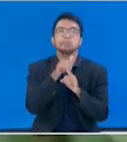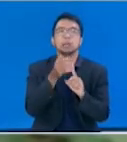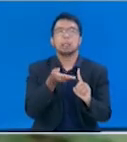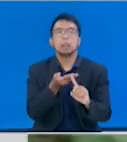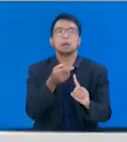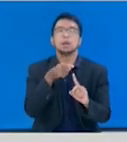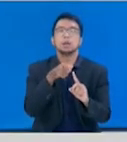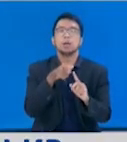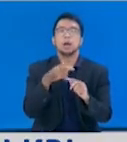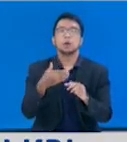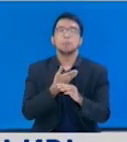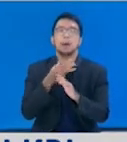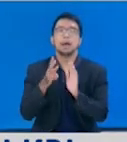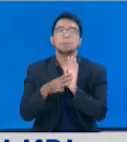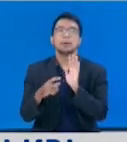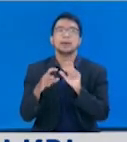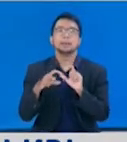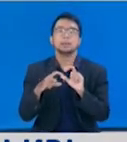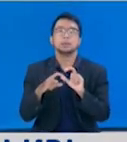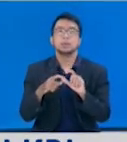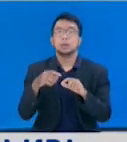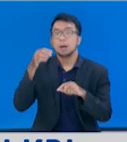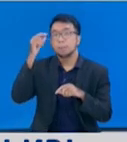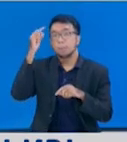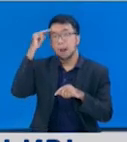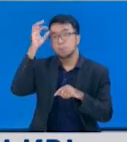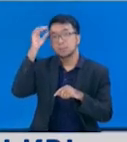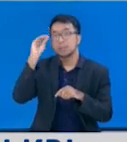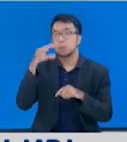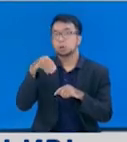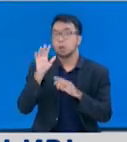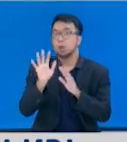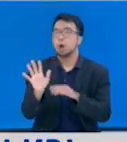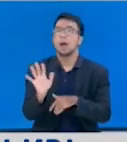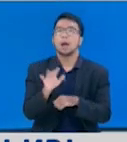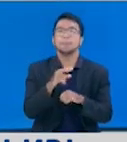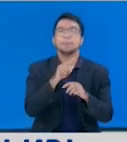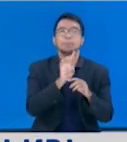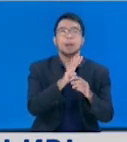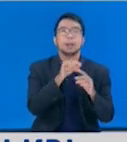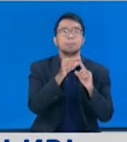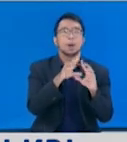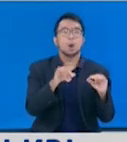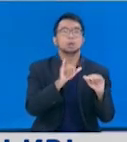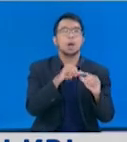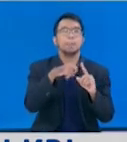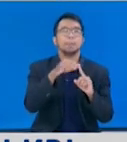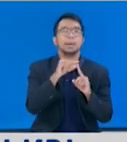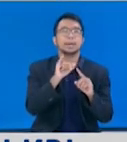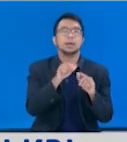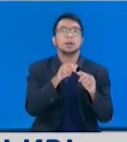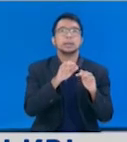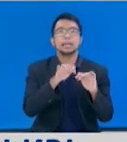yang dialami terduga korban MS. Tidak hanya Kapolres Metro Jakarta Pusat, tetapi juga 4 pegawai Sekretariat